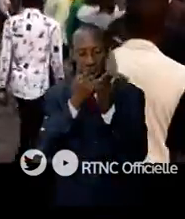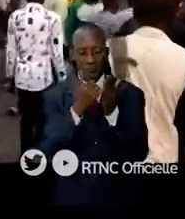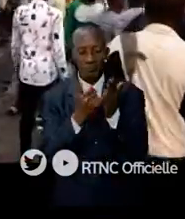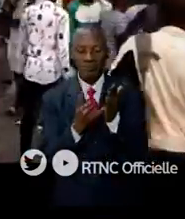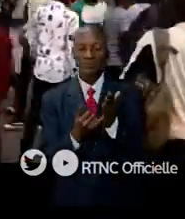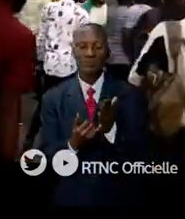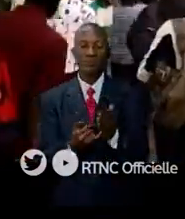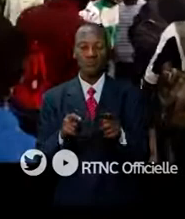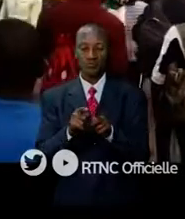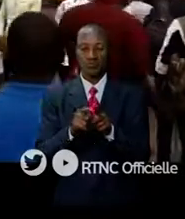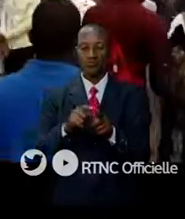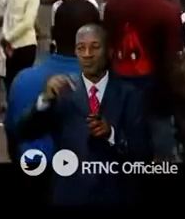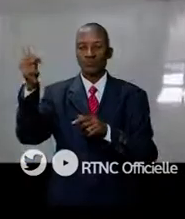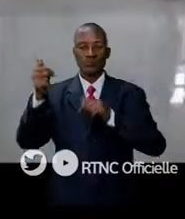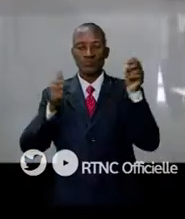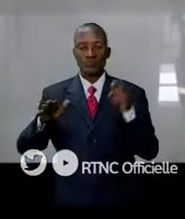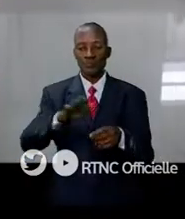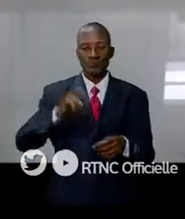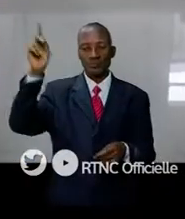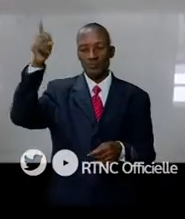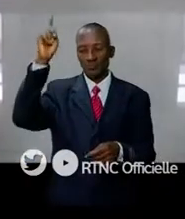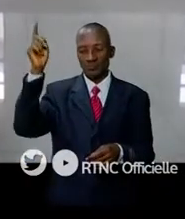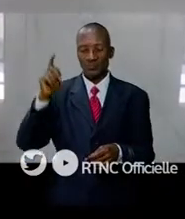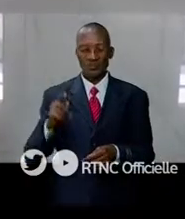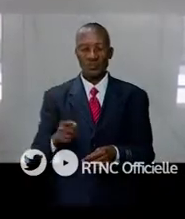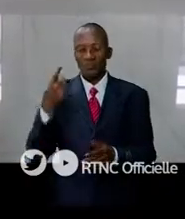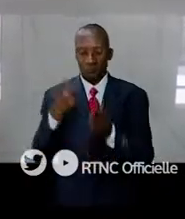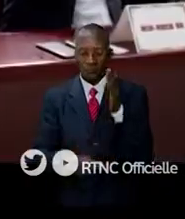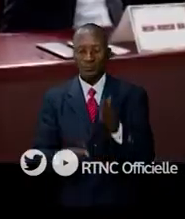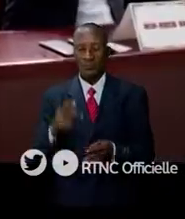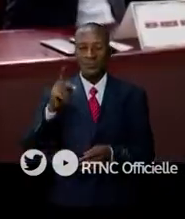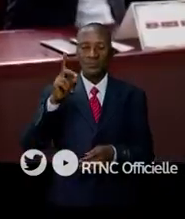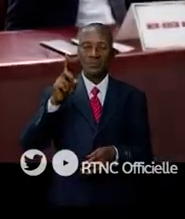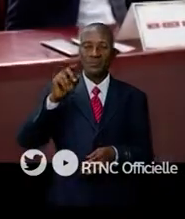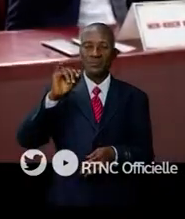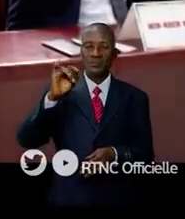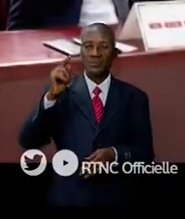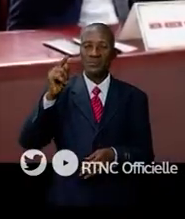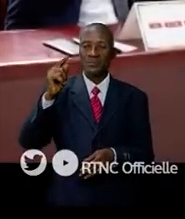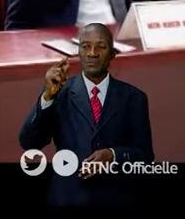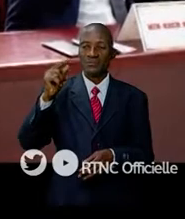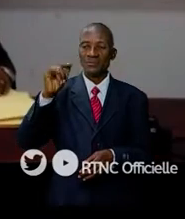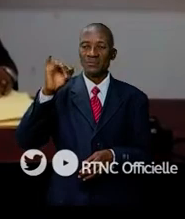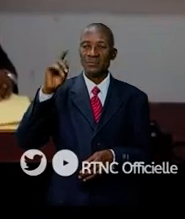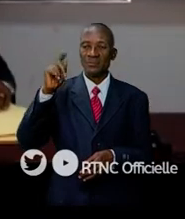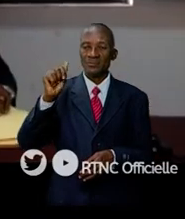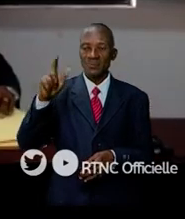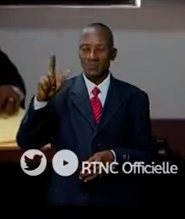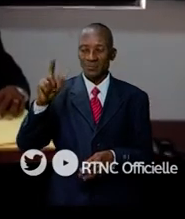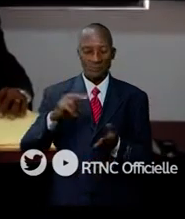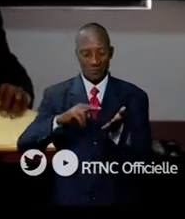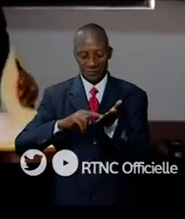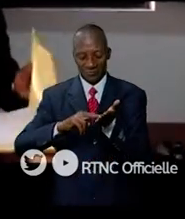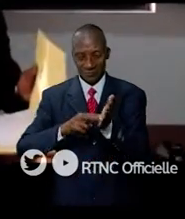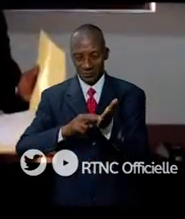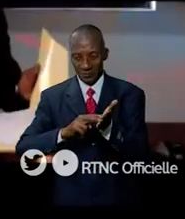standard international. Il s'agit du digital dont il a été question au cours de la deuxième réunion interministérielle, notamment